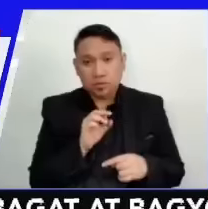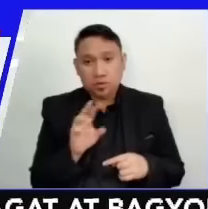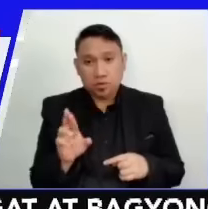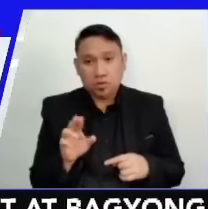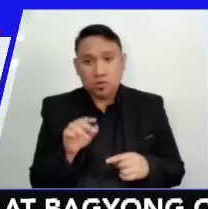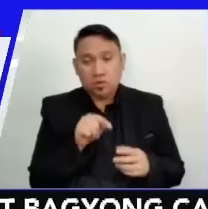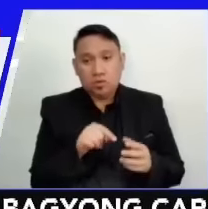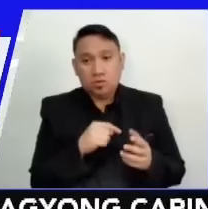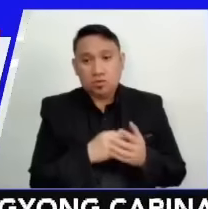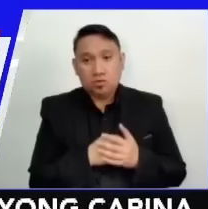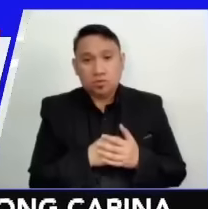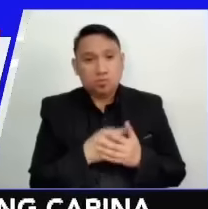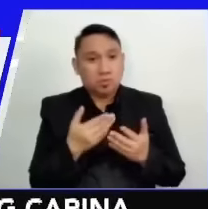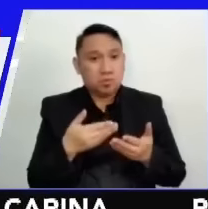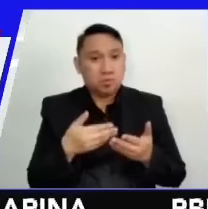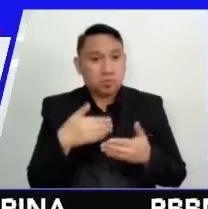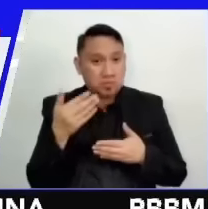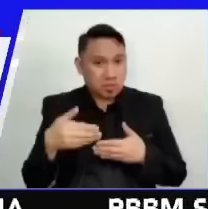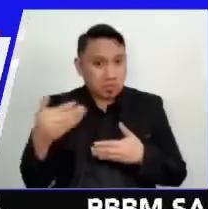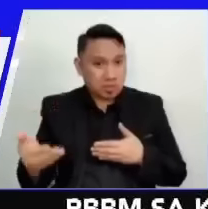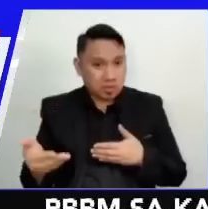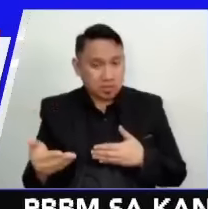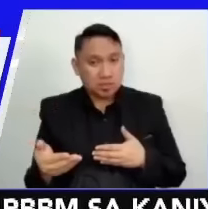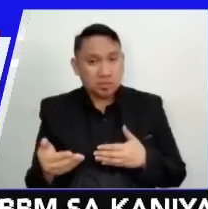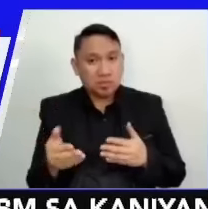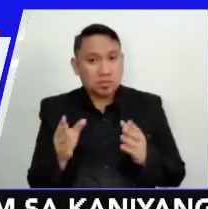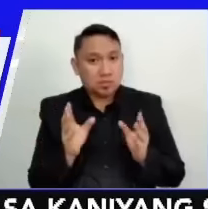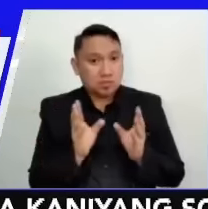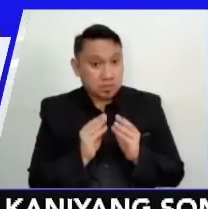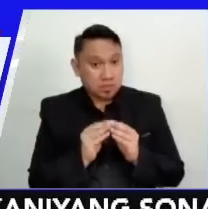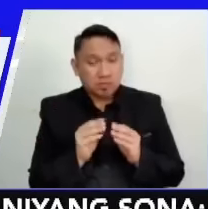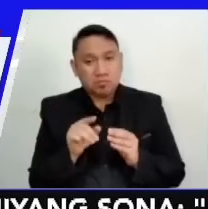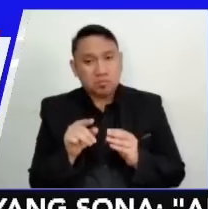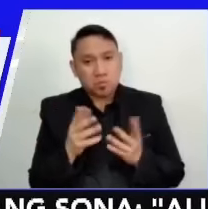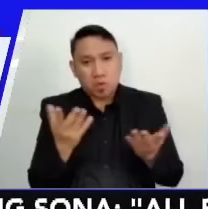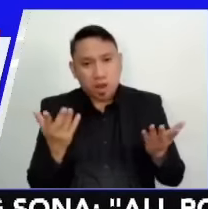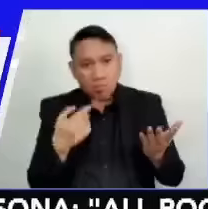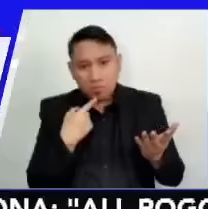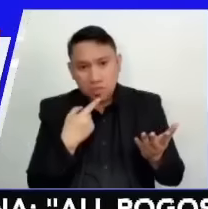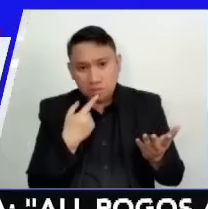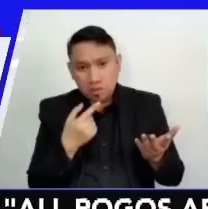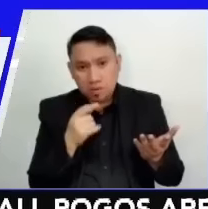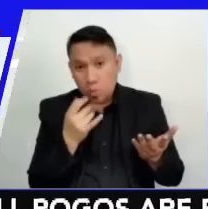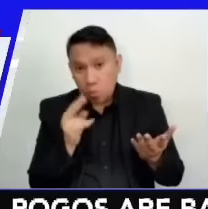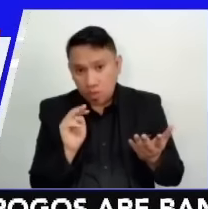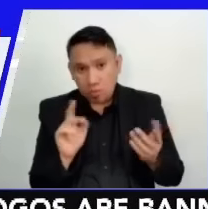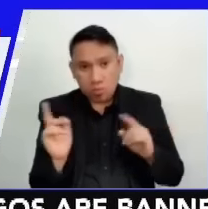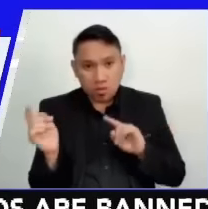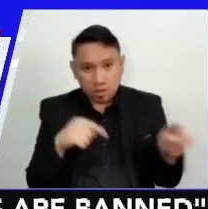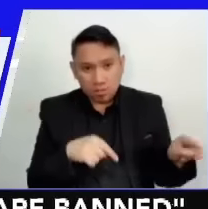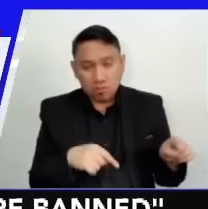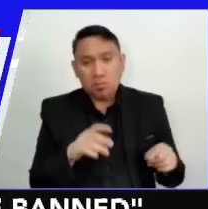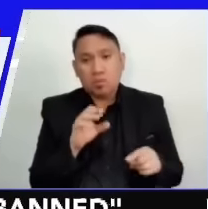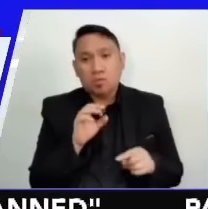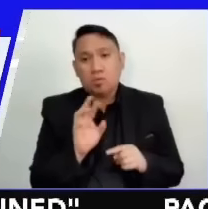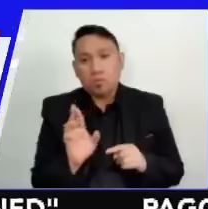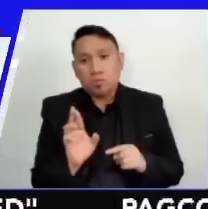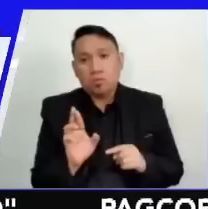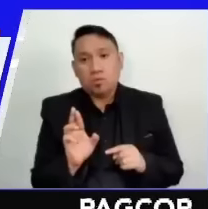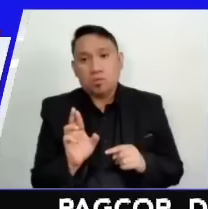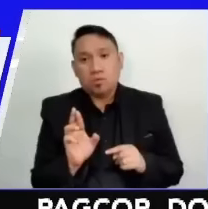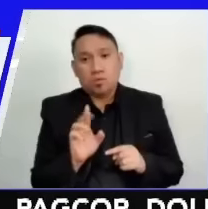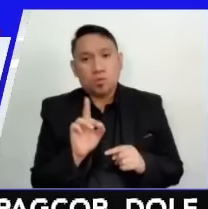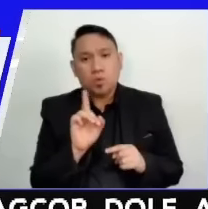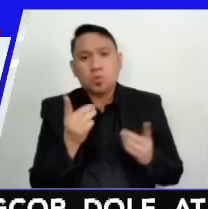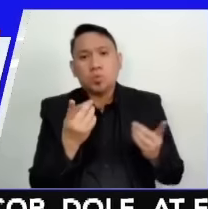susunod na pagdinig Ah wala rin siyang ah ah sinabi kung ah ano yung mga ah gagawin niya sa mga